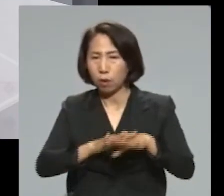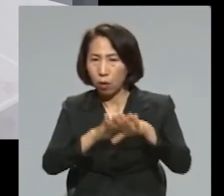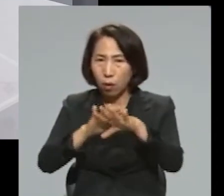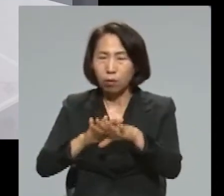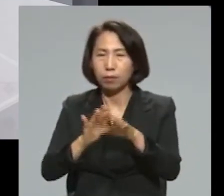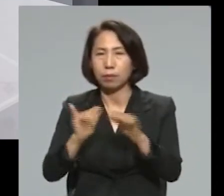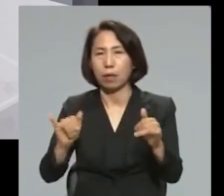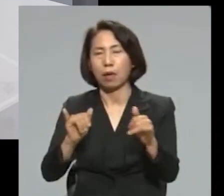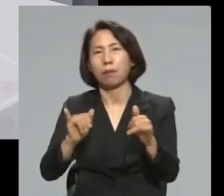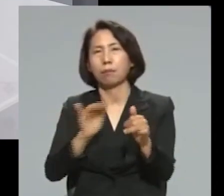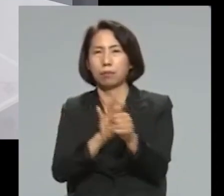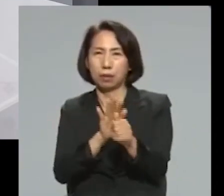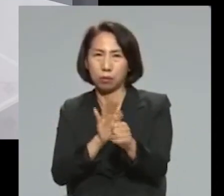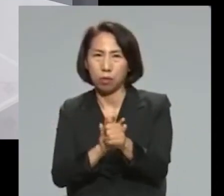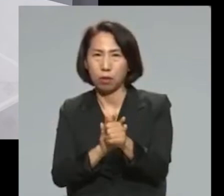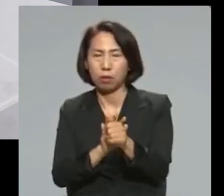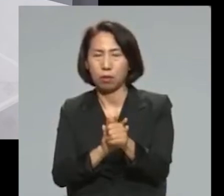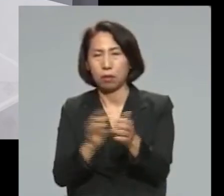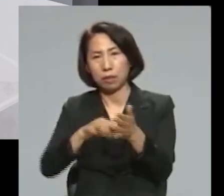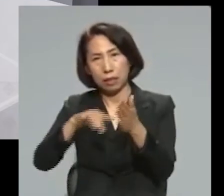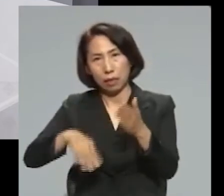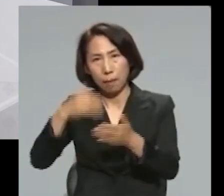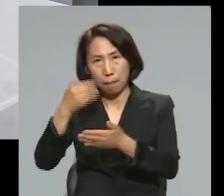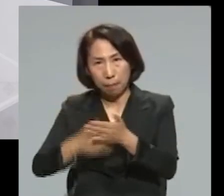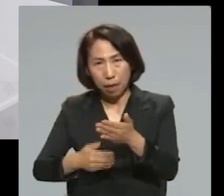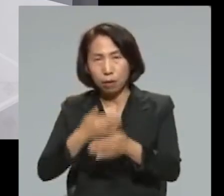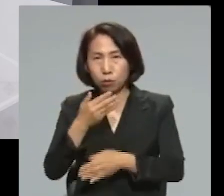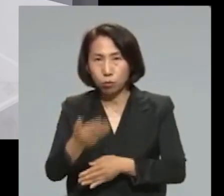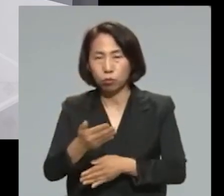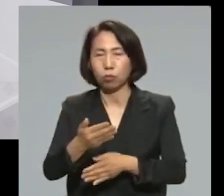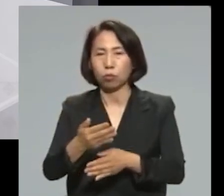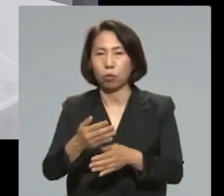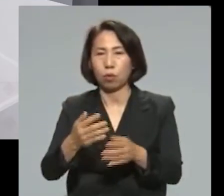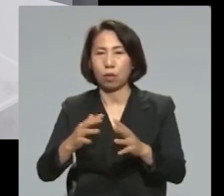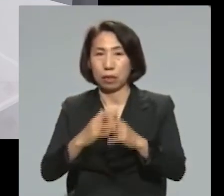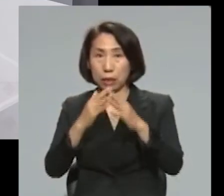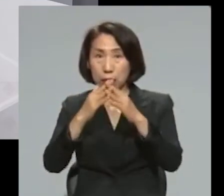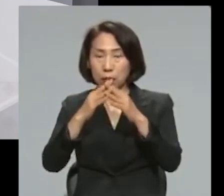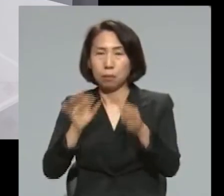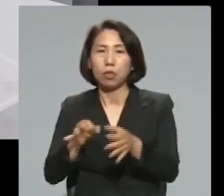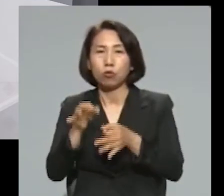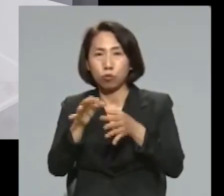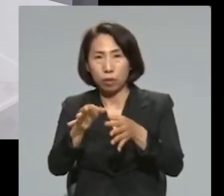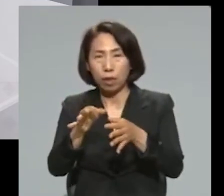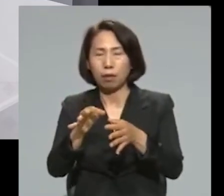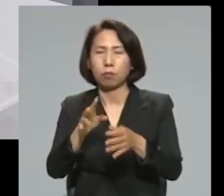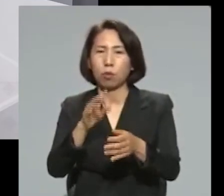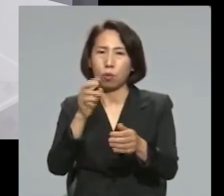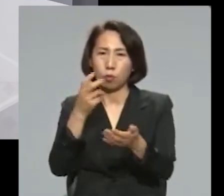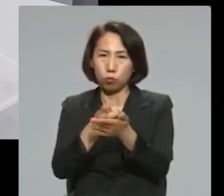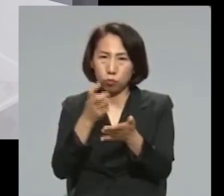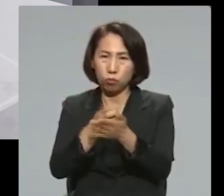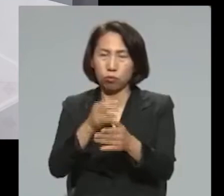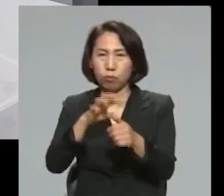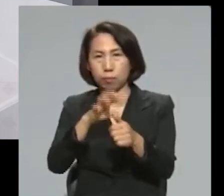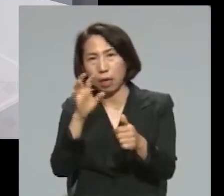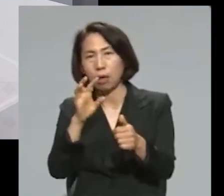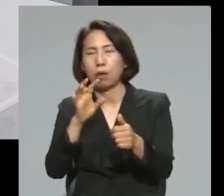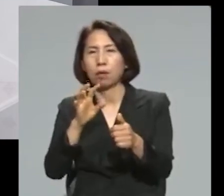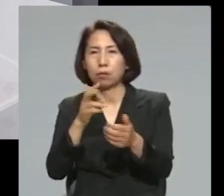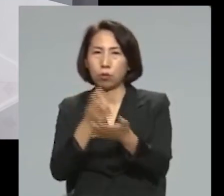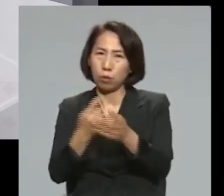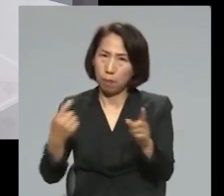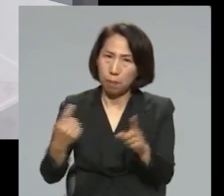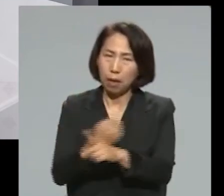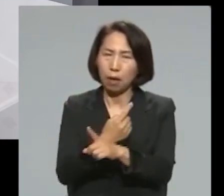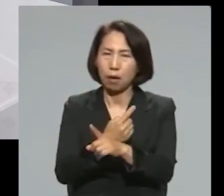확보 지원, 세제택 및 설비 투자 지원, 규제 및 제도 개선, 사업장 부지